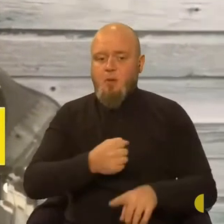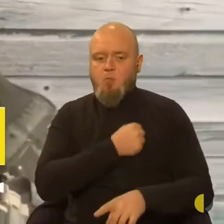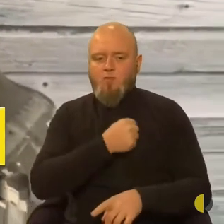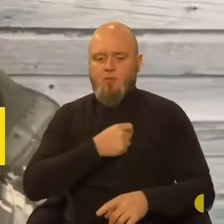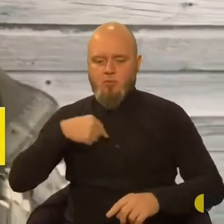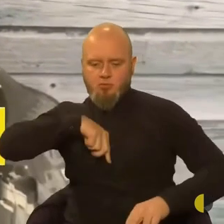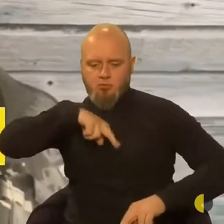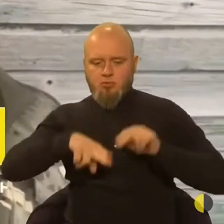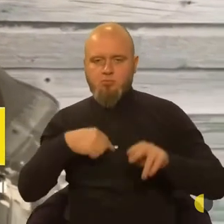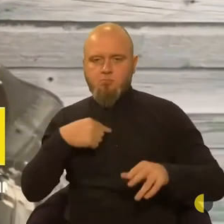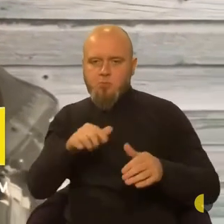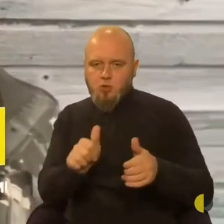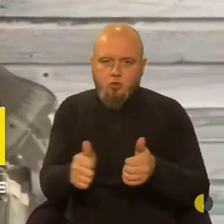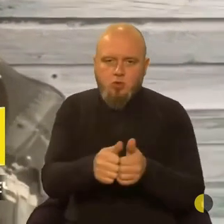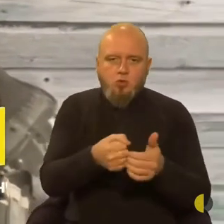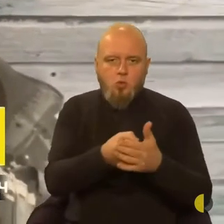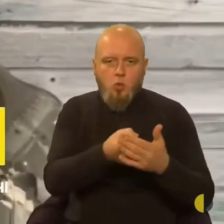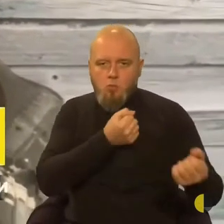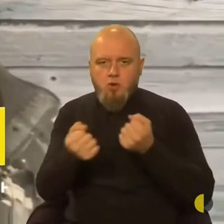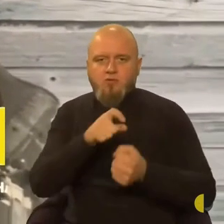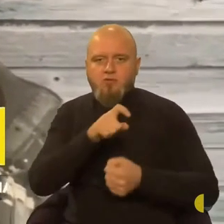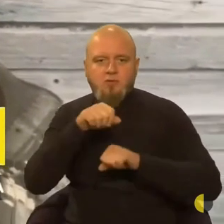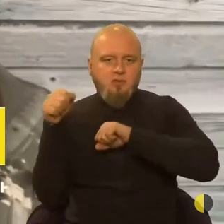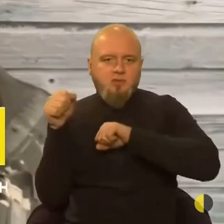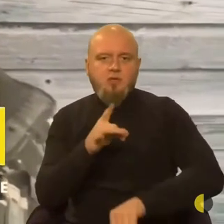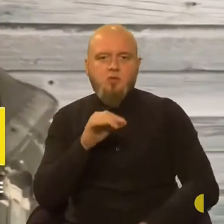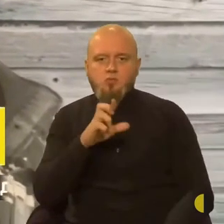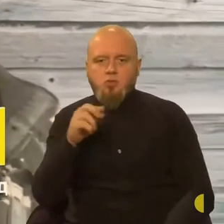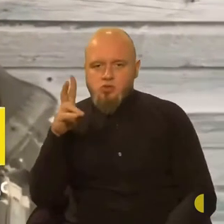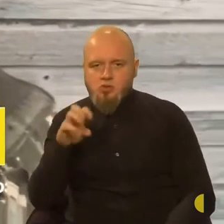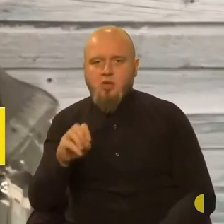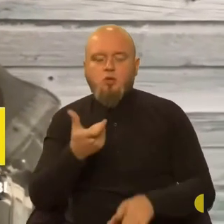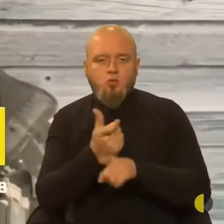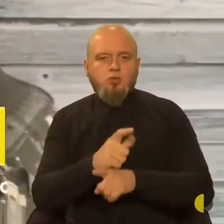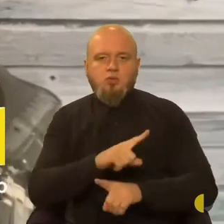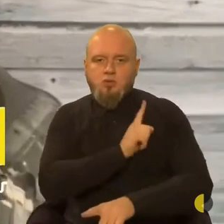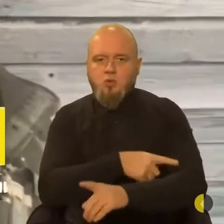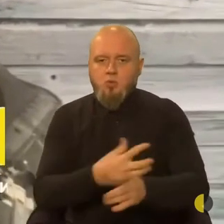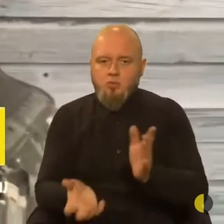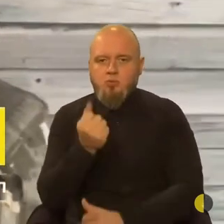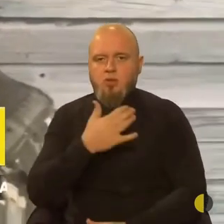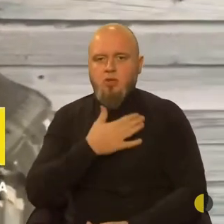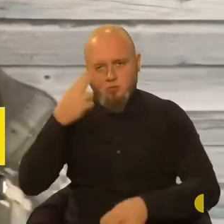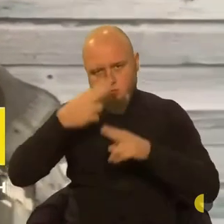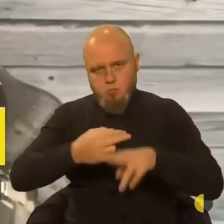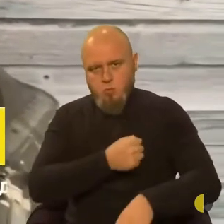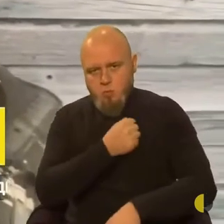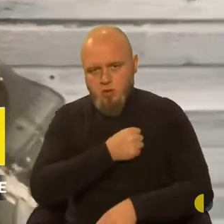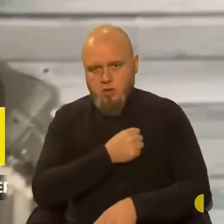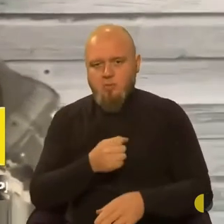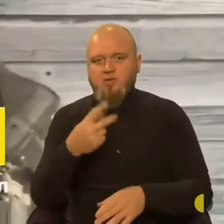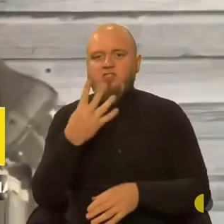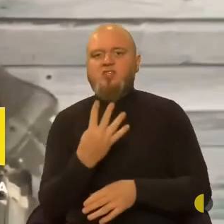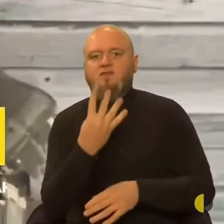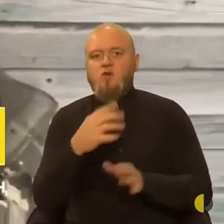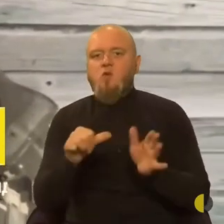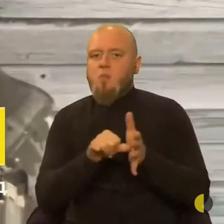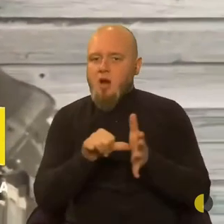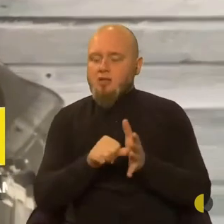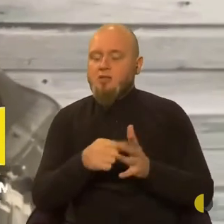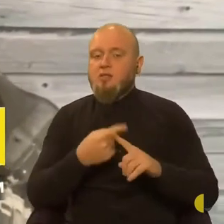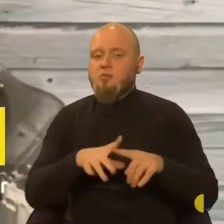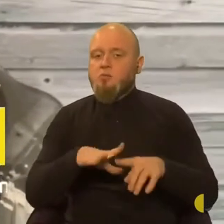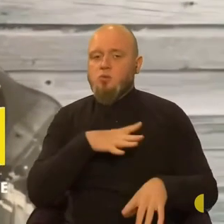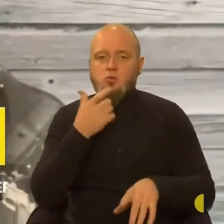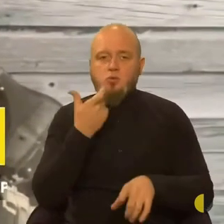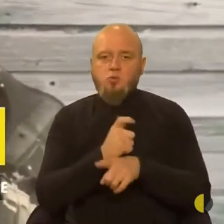ми доєдналися до боїв за Рубіжне і дуже сильно підтримали, скажімо так, наших побратимів 4-ї бригади. Це були